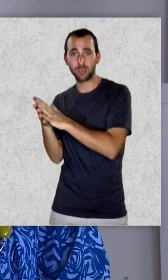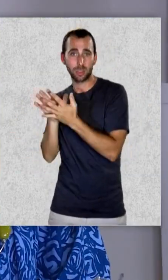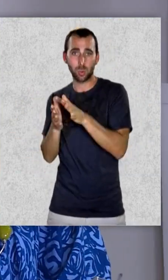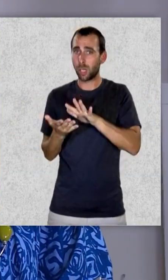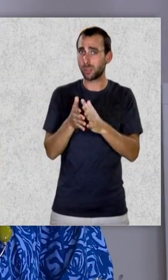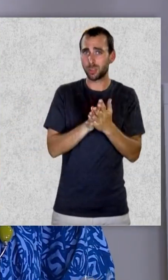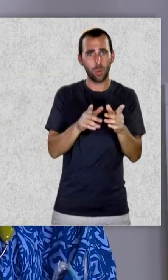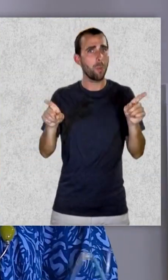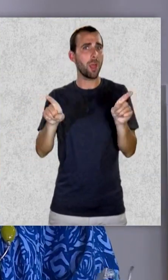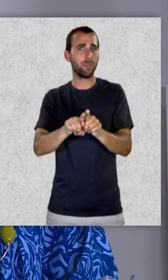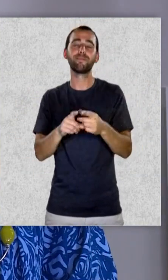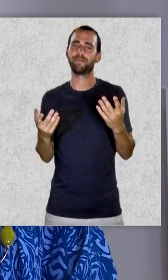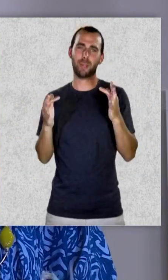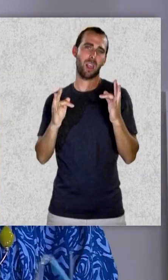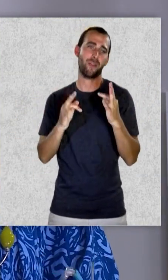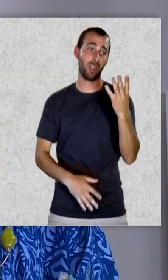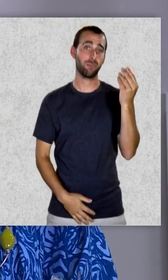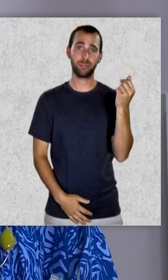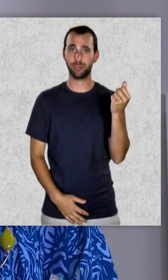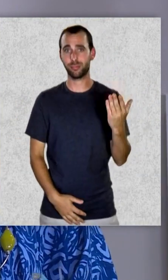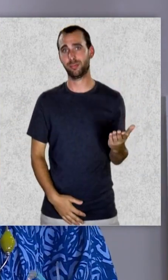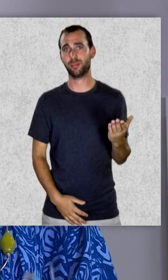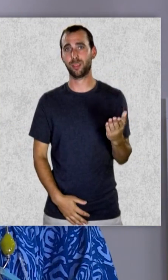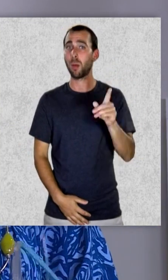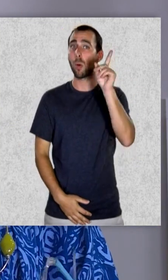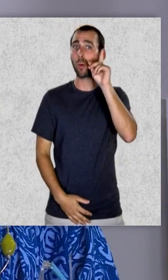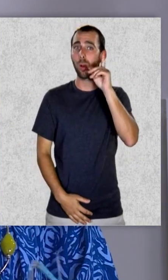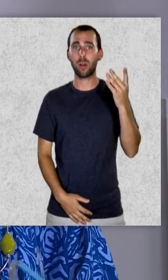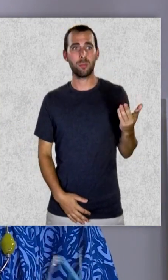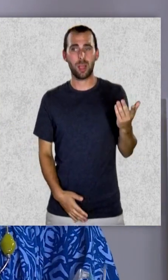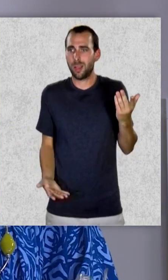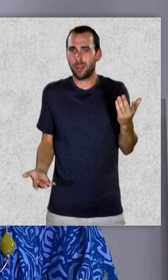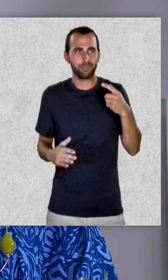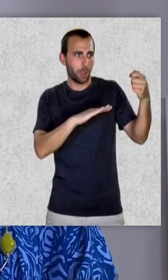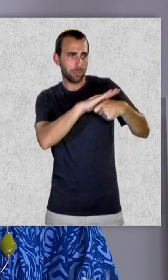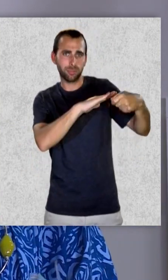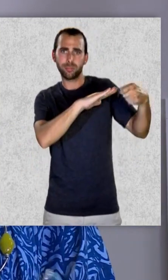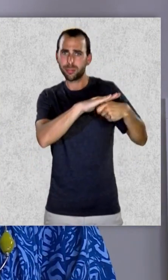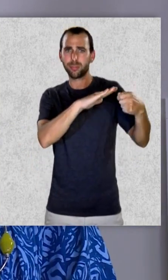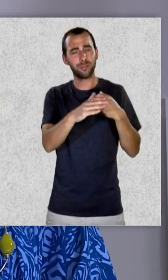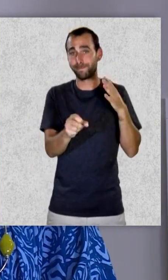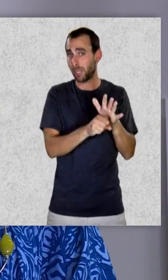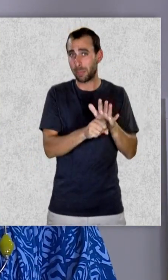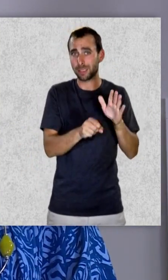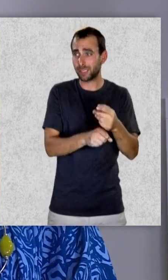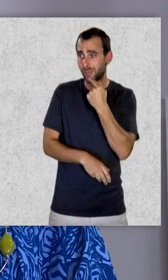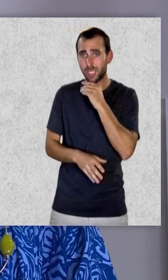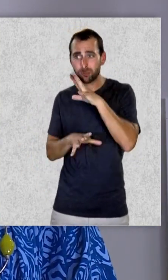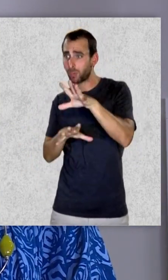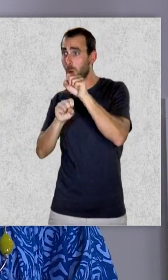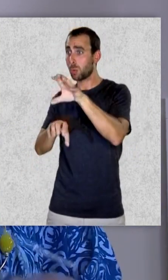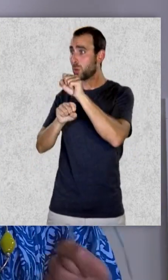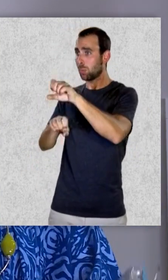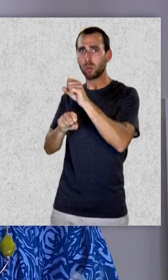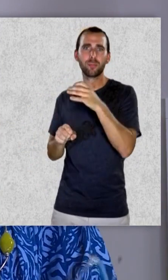est financière. Parce que du coup, comme on n'a pas de moyens financiers, on n'a pas de moyens humains.